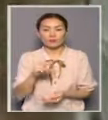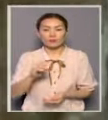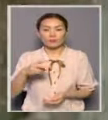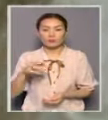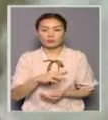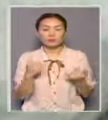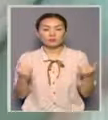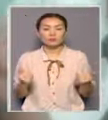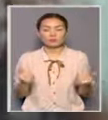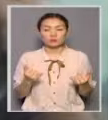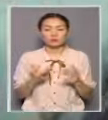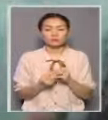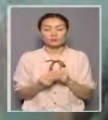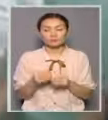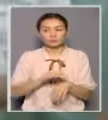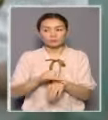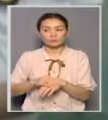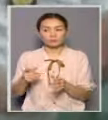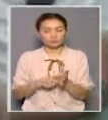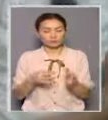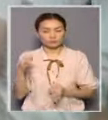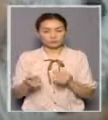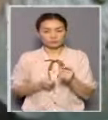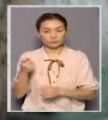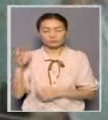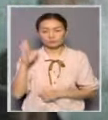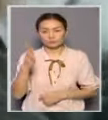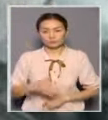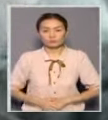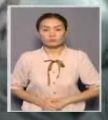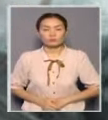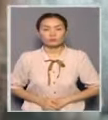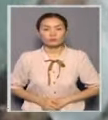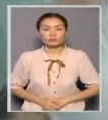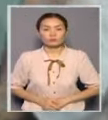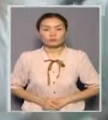В настоящее время по данному факту проводится досудебное расследование.